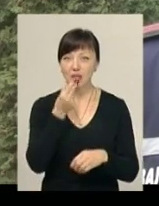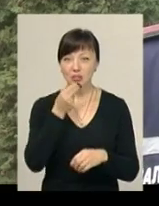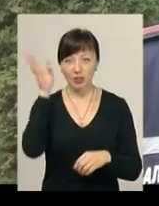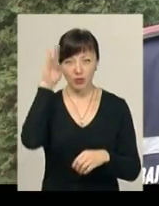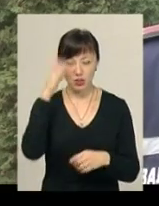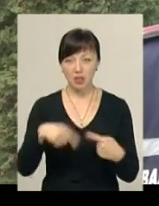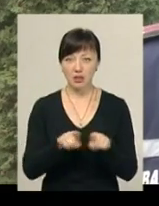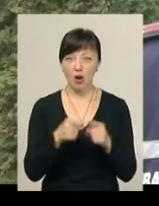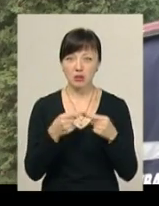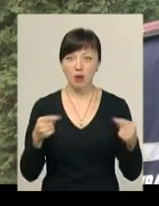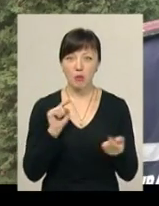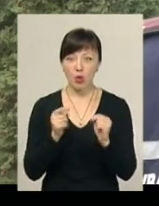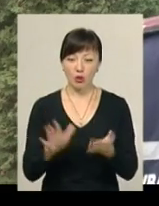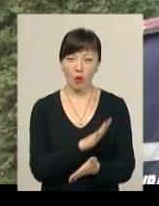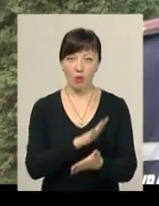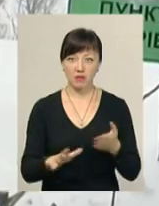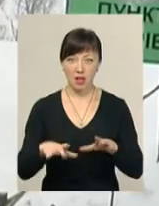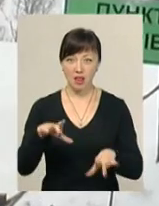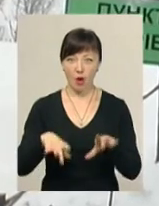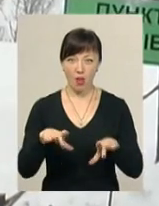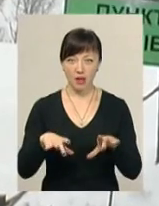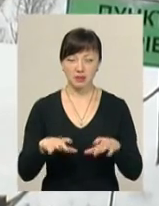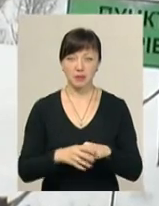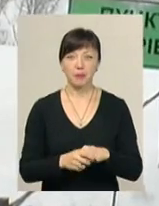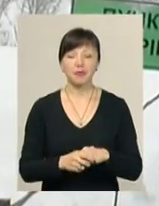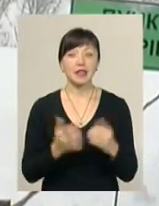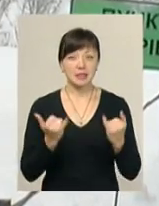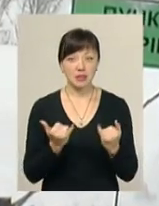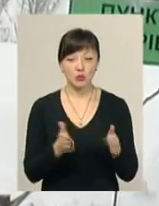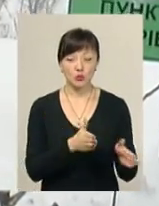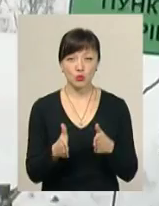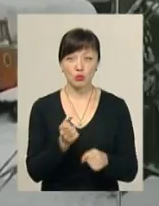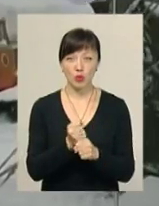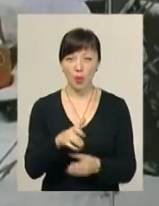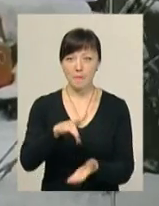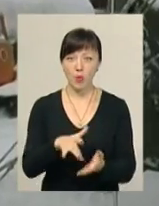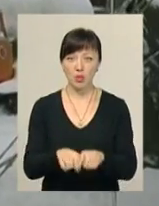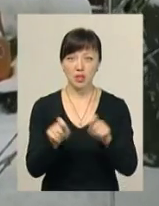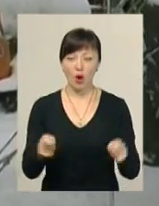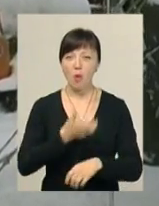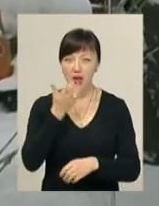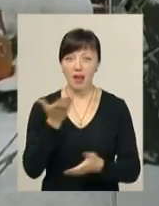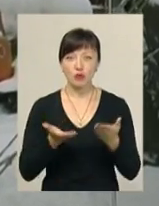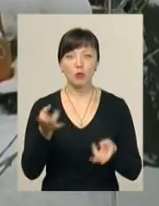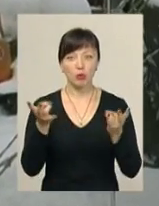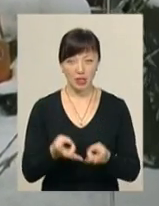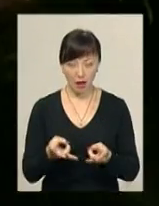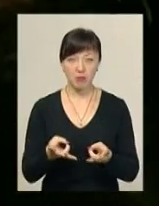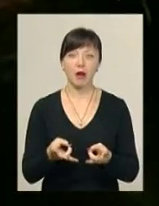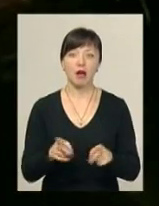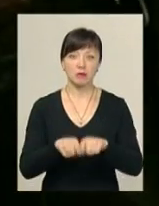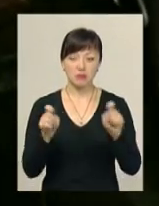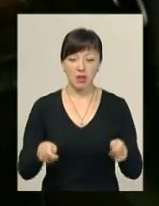а також засоби проти ковзання на колесах. Рятувальники зараз готують до роботи пункти обігріву. Якщо буде потреба, їх